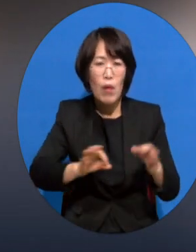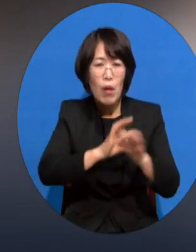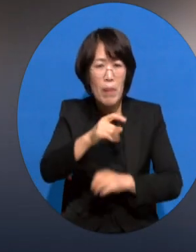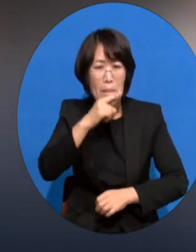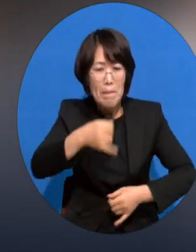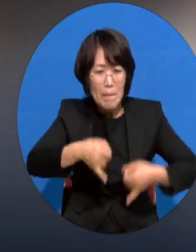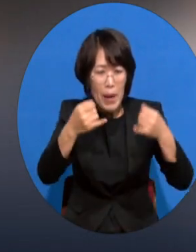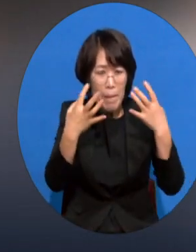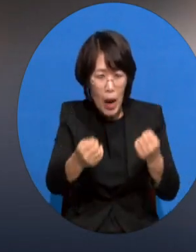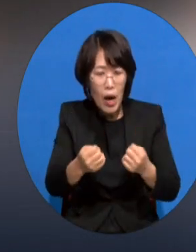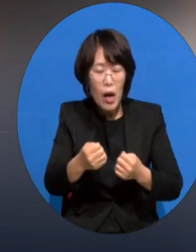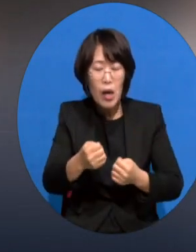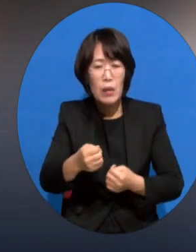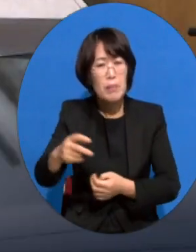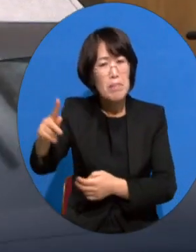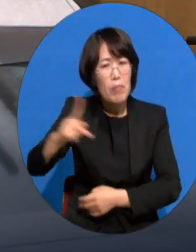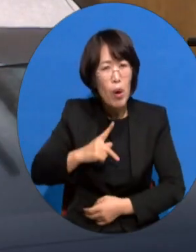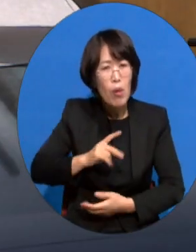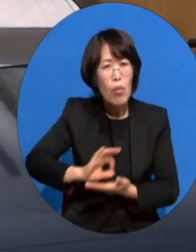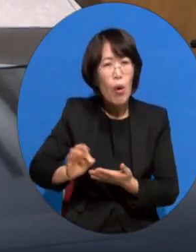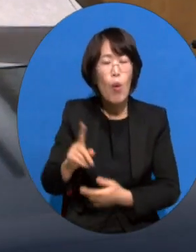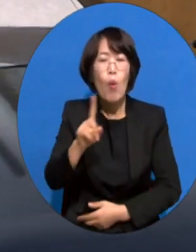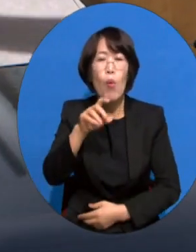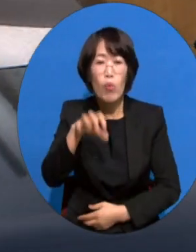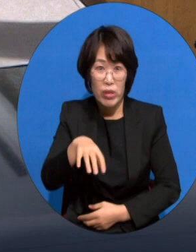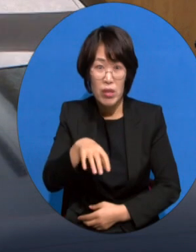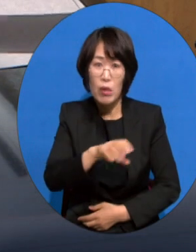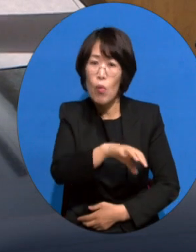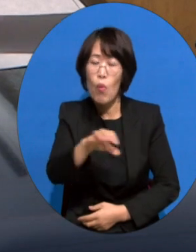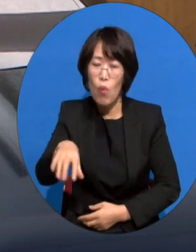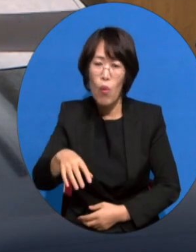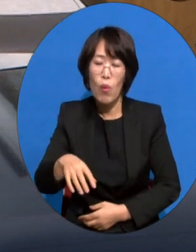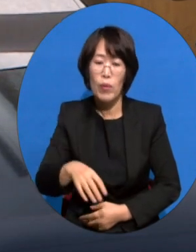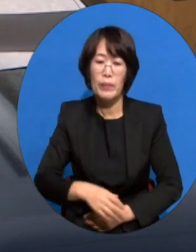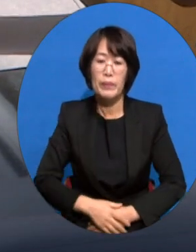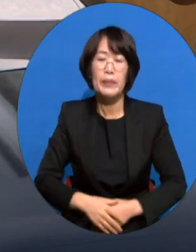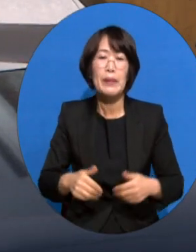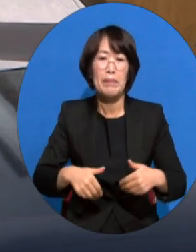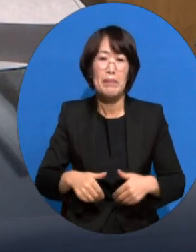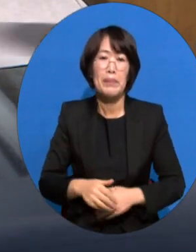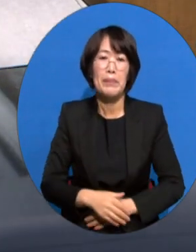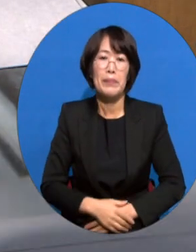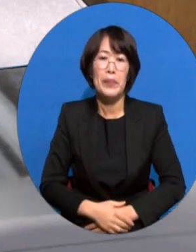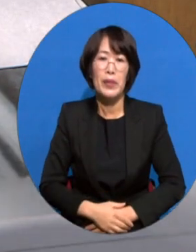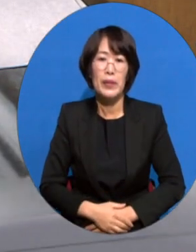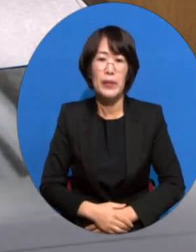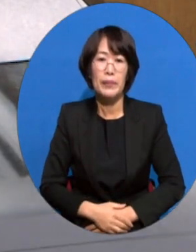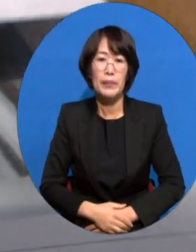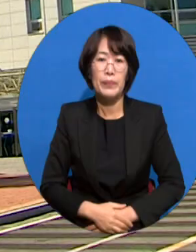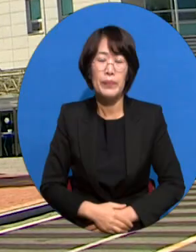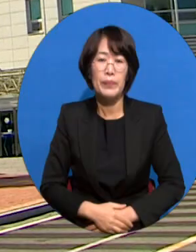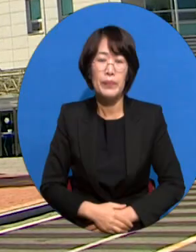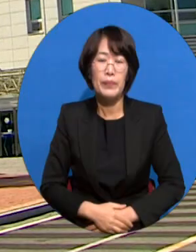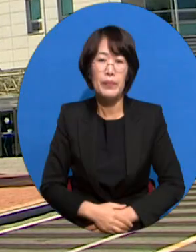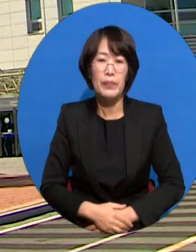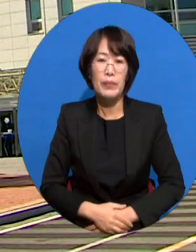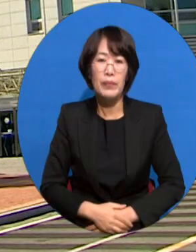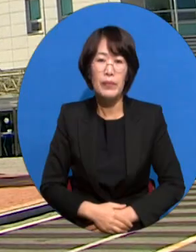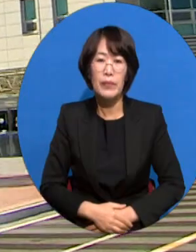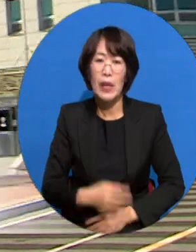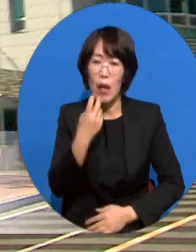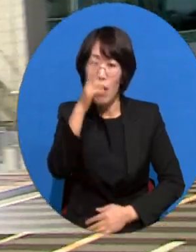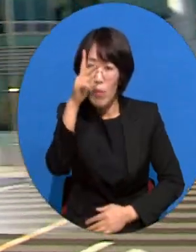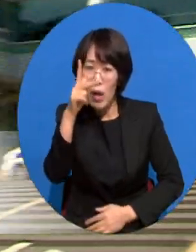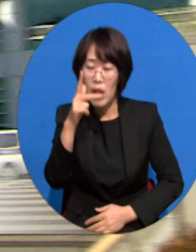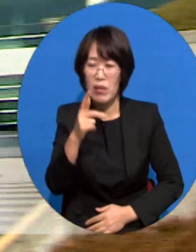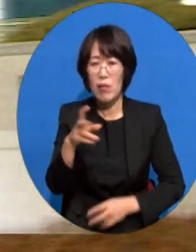또 개인 채무가 있다면 그 채무한테 돈이 정식으로 건너갔는지.